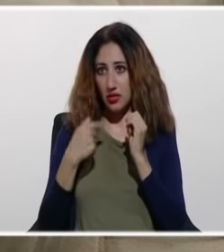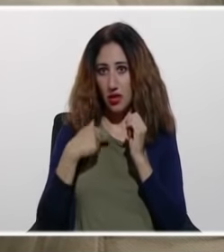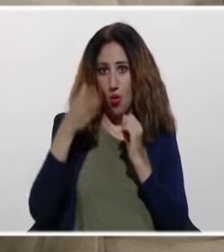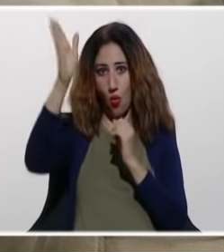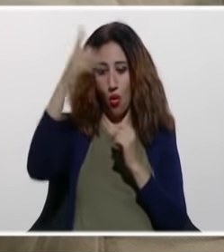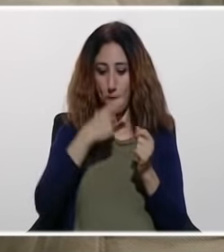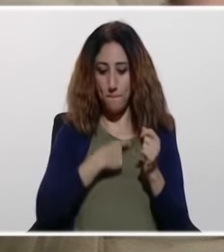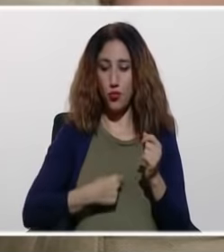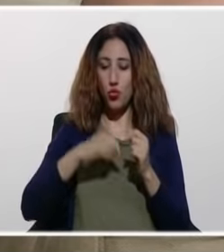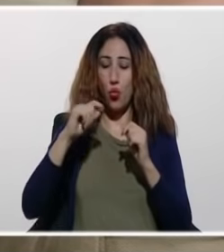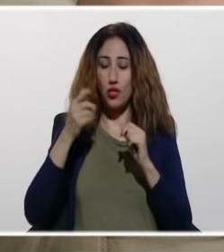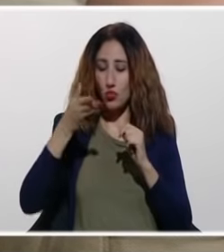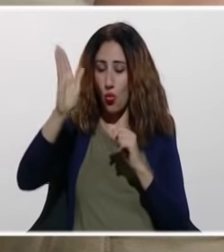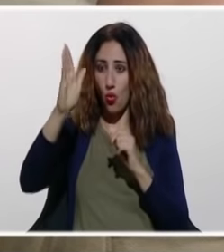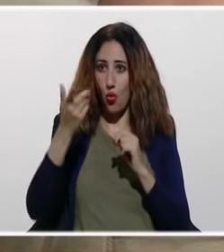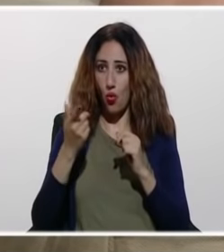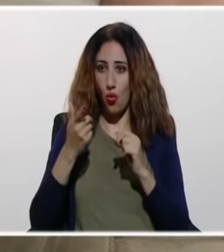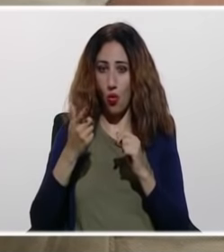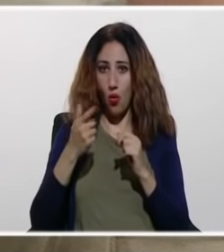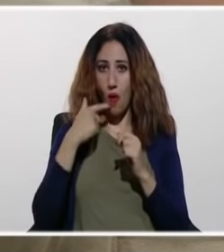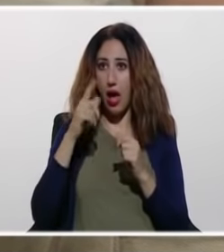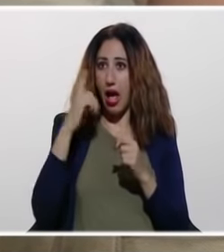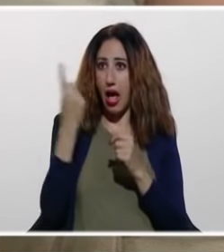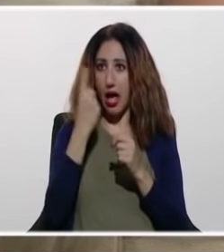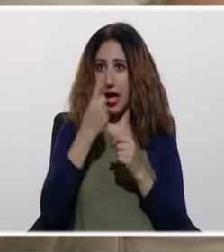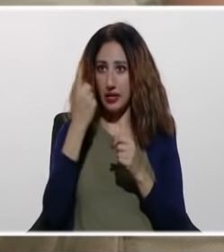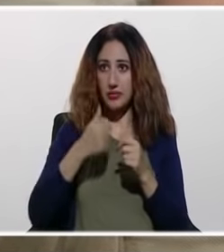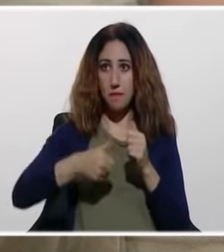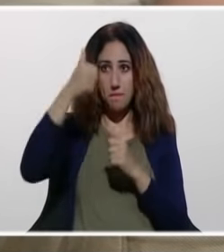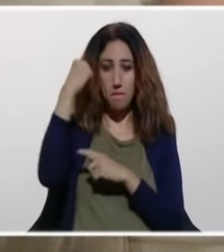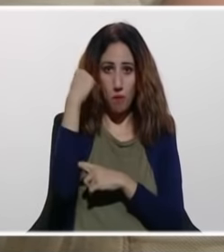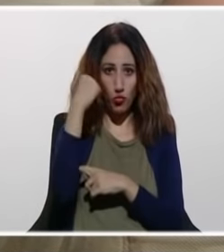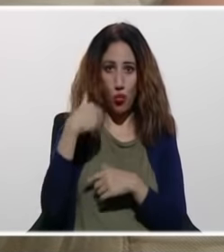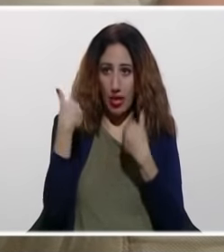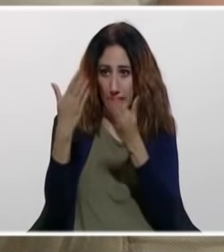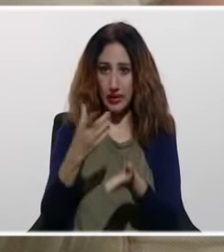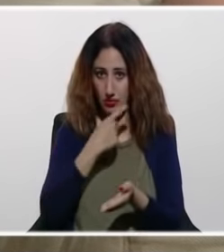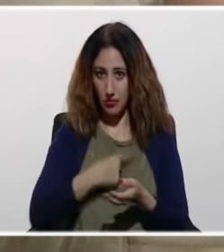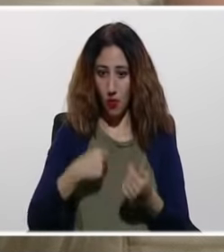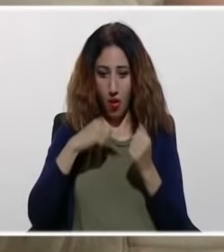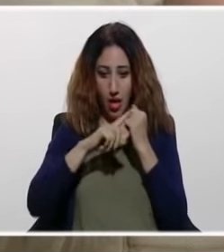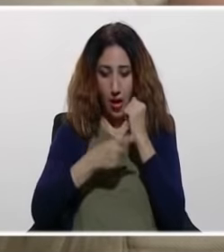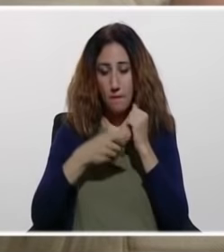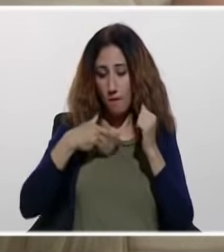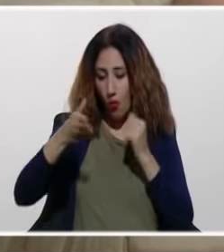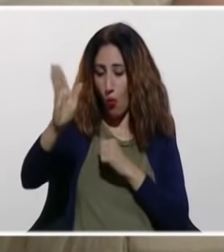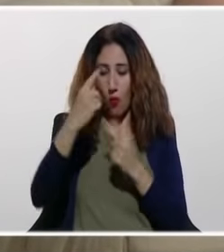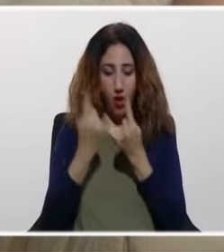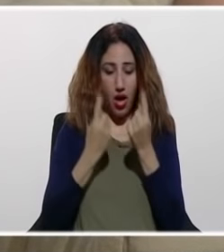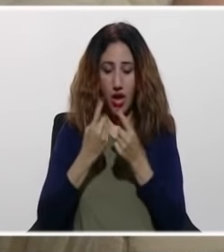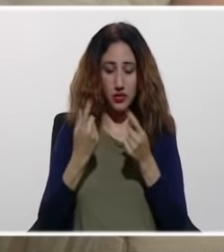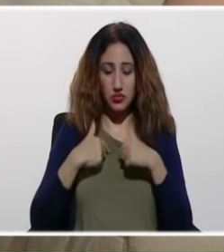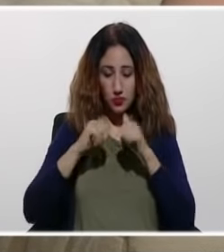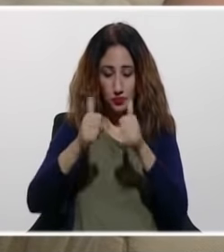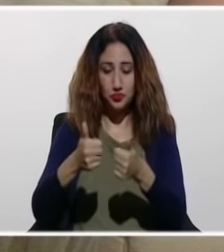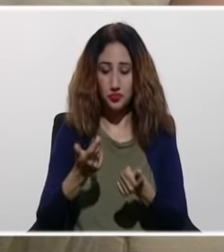عالم، بطولة جمهورية، وكانت من اقوى البطولات، رغم انها بطولة جمهورية بس كانت بطولة بالنسبة لي قوية جدا. يعني